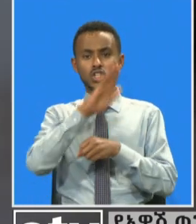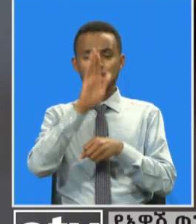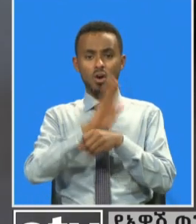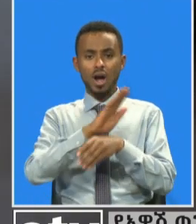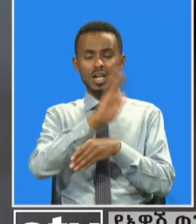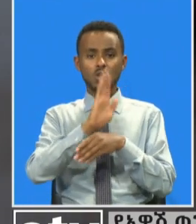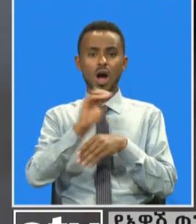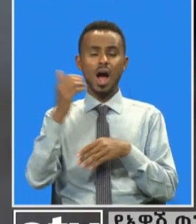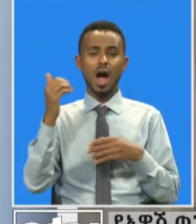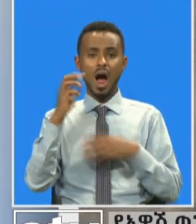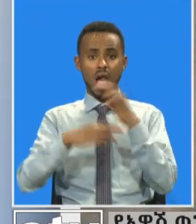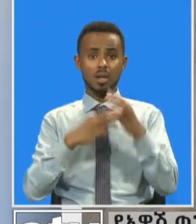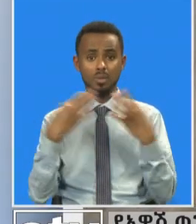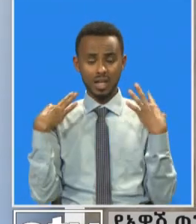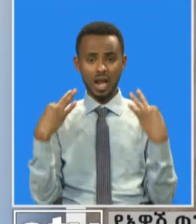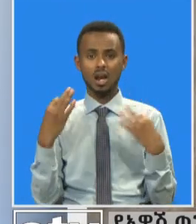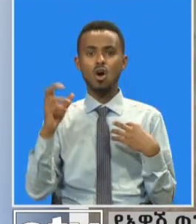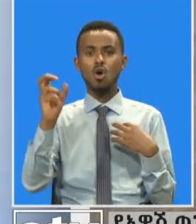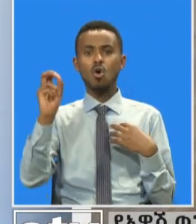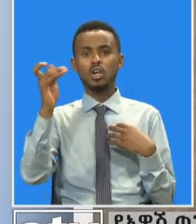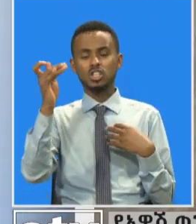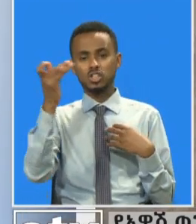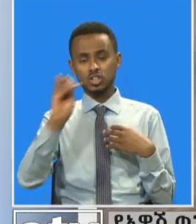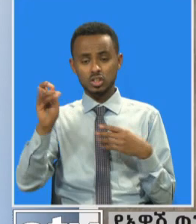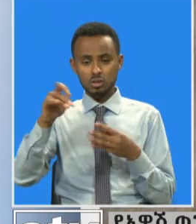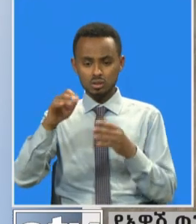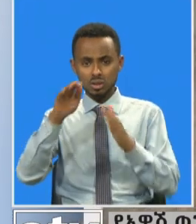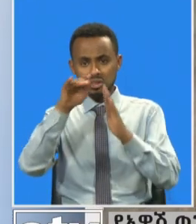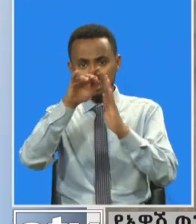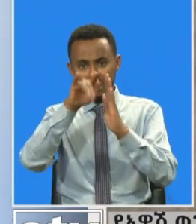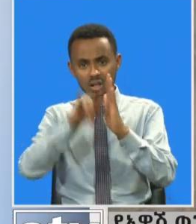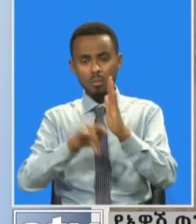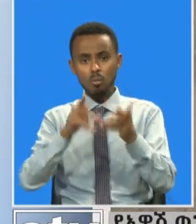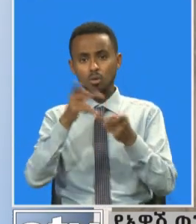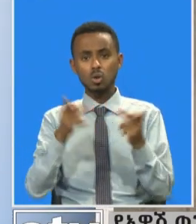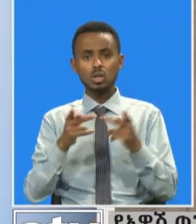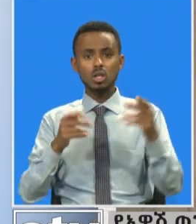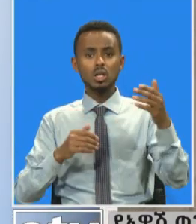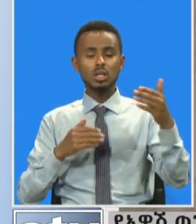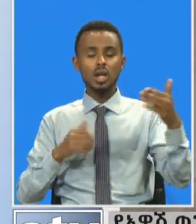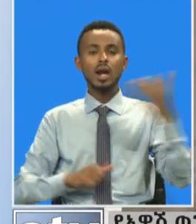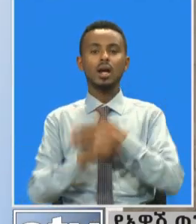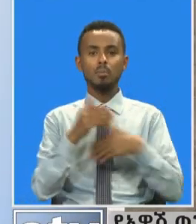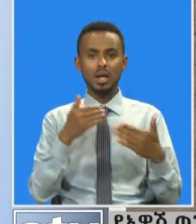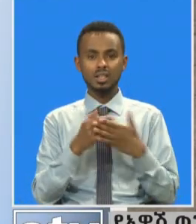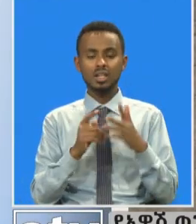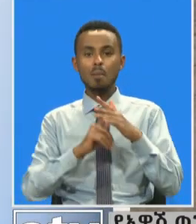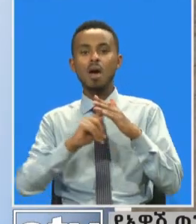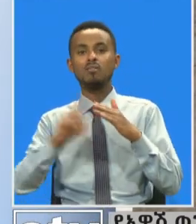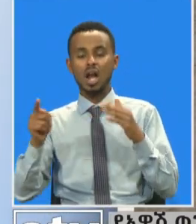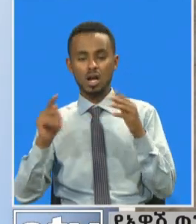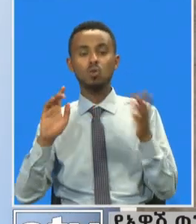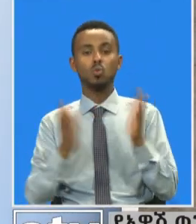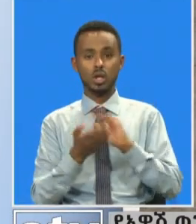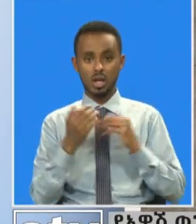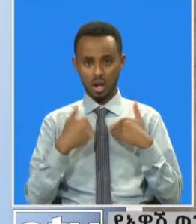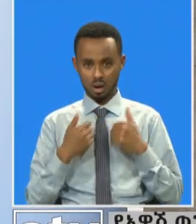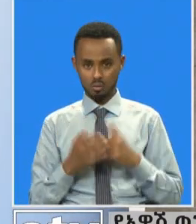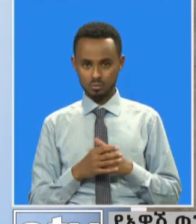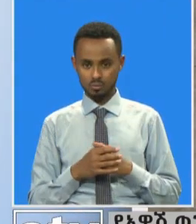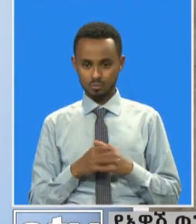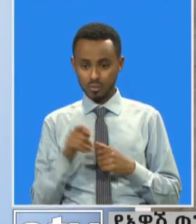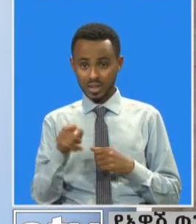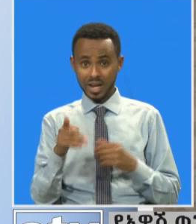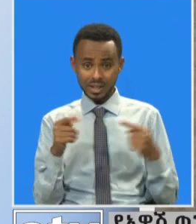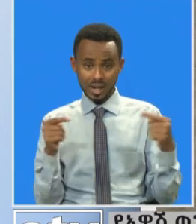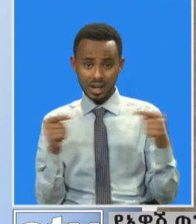አለም ጤናና ወንጂ ገፈርሳንም ጭምር ረባዳማ ቦታዎች ላይ ለስጋት የሚዳርግና የሚያፈናቀል ክስተት ነው።